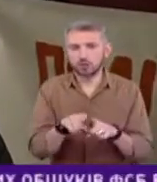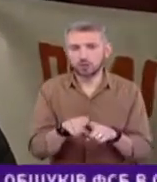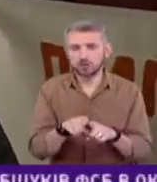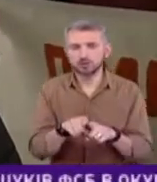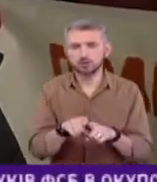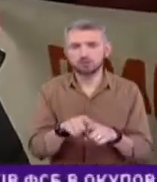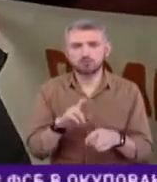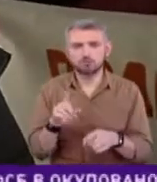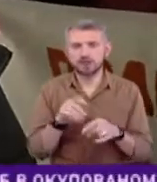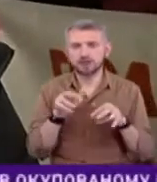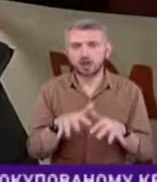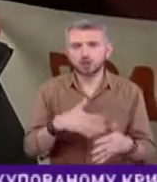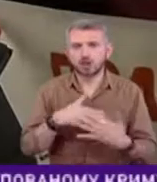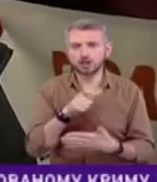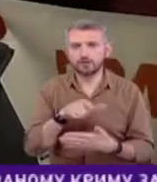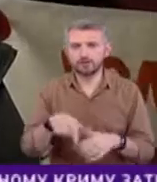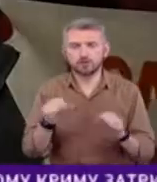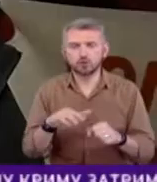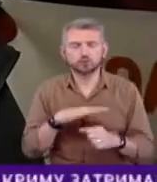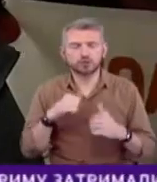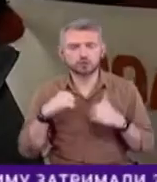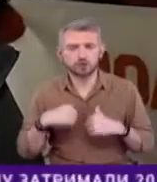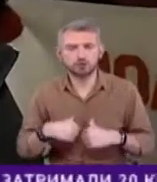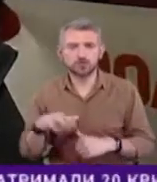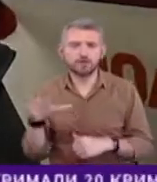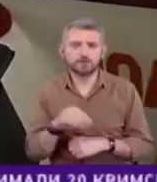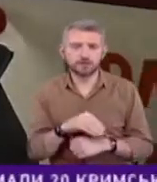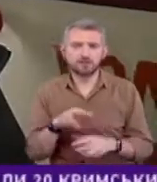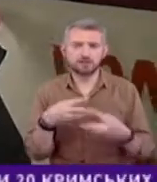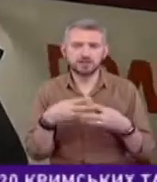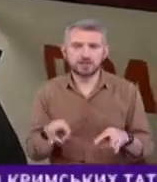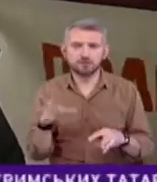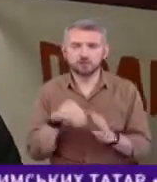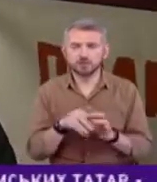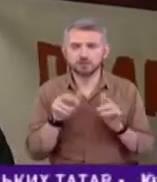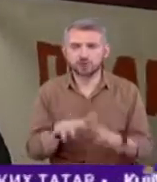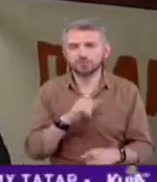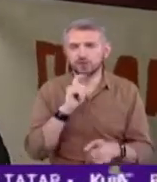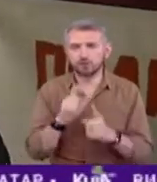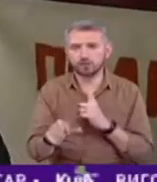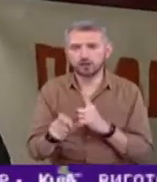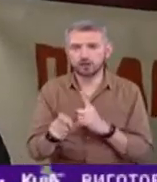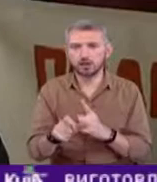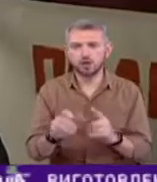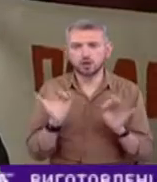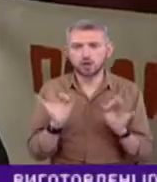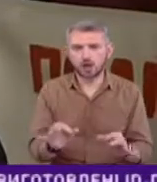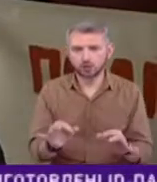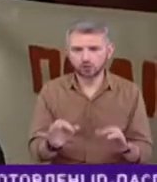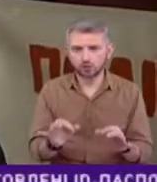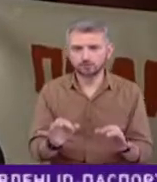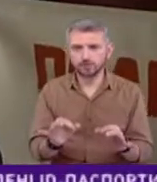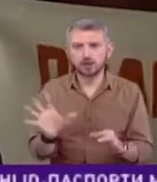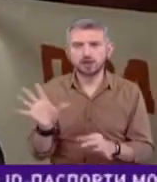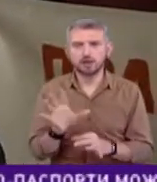правоохоронної бездіяльності активісти можуть бути спокійні. Все в Міністерстві внутрішніх справ відреагували коректно, а